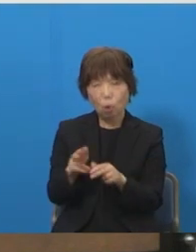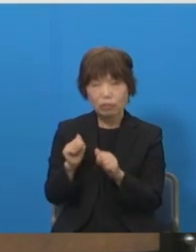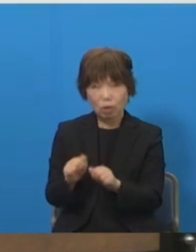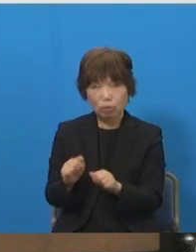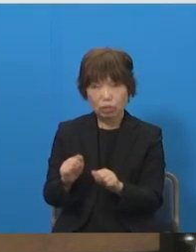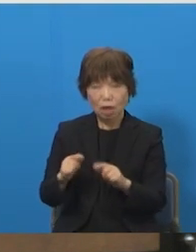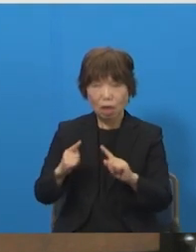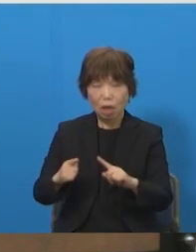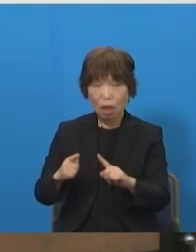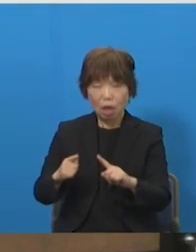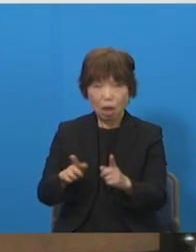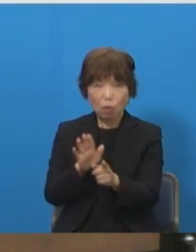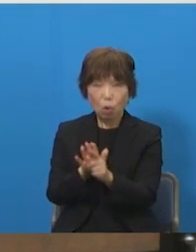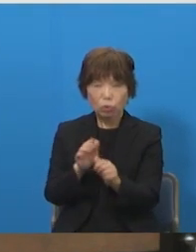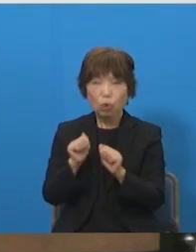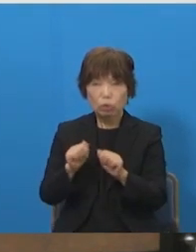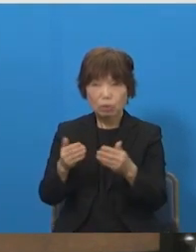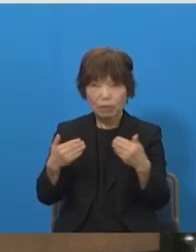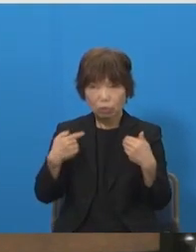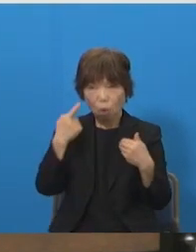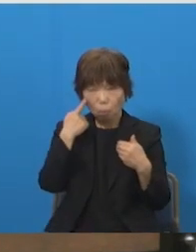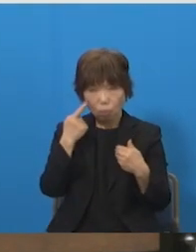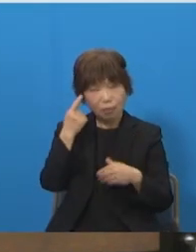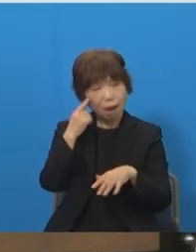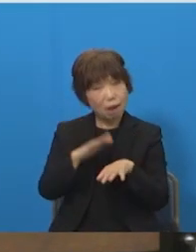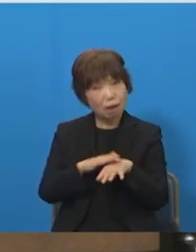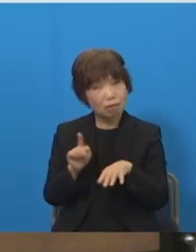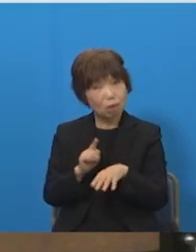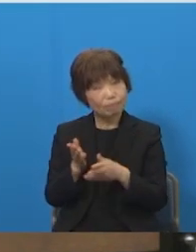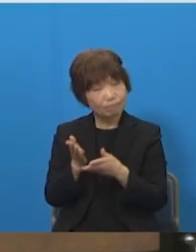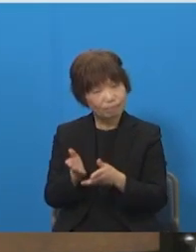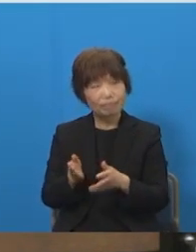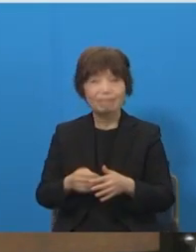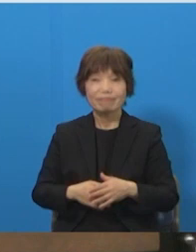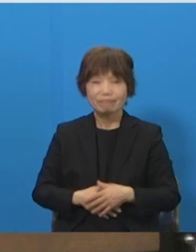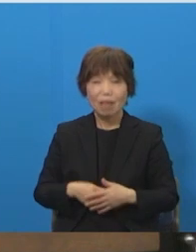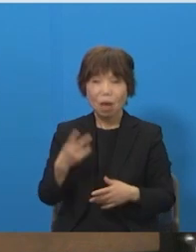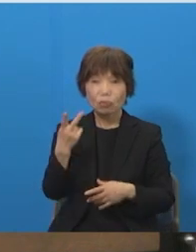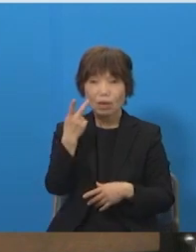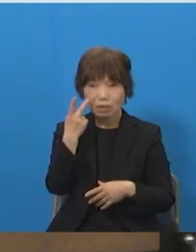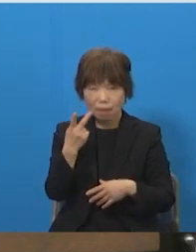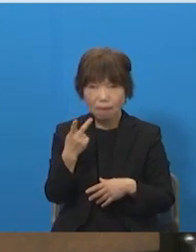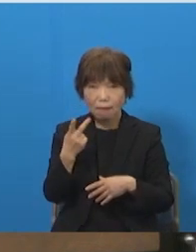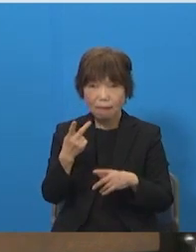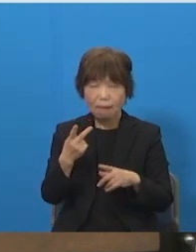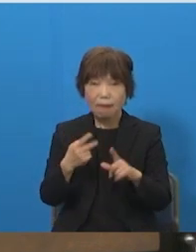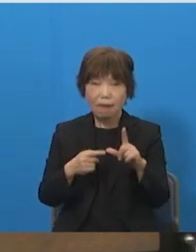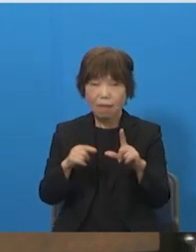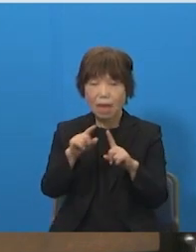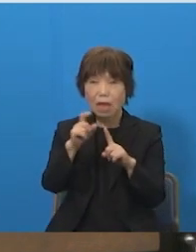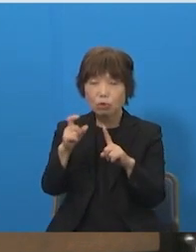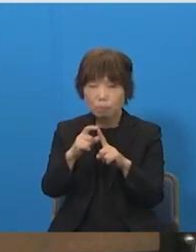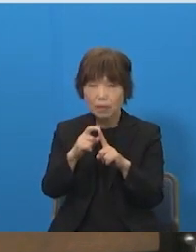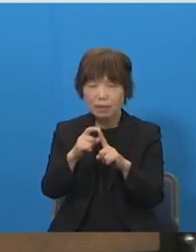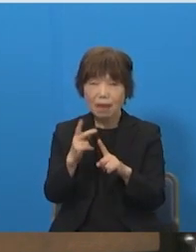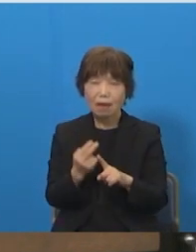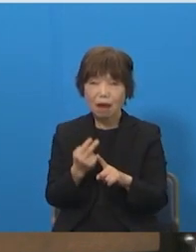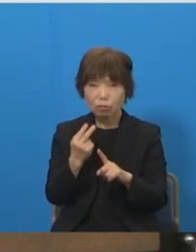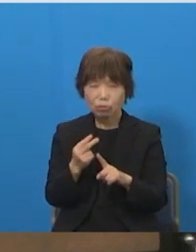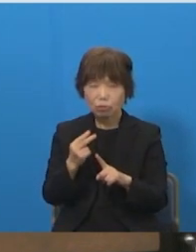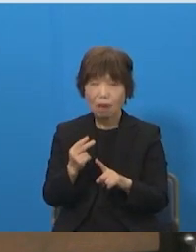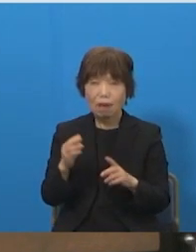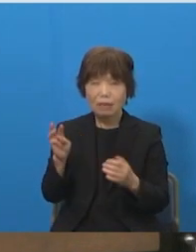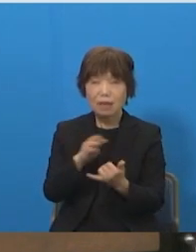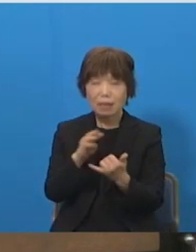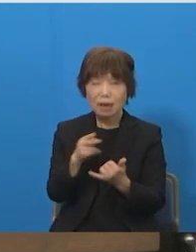対応できるようにすべきです。お考えをお聞かせください。二つ目は、LP ガス災害バルクの各体育館